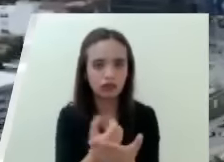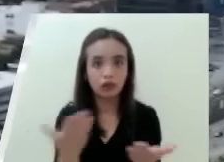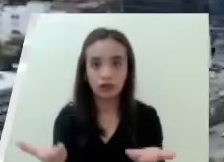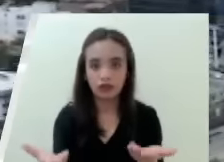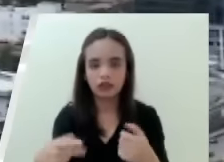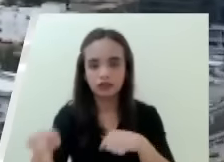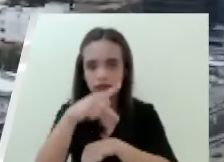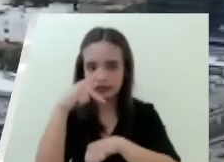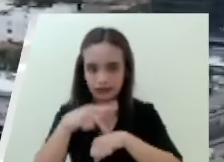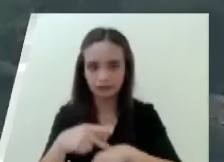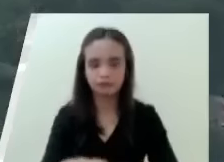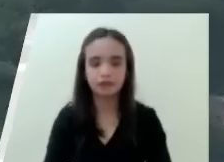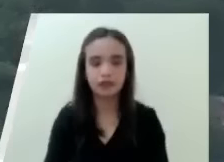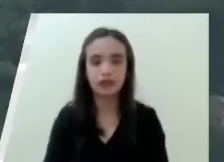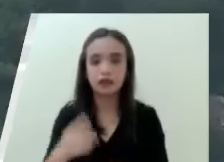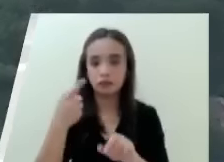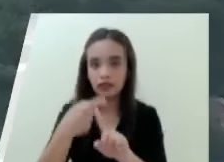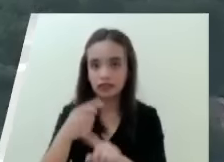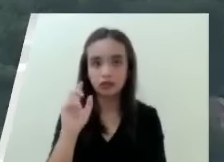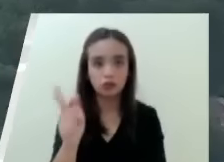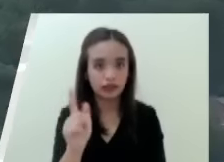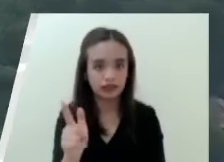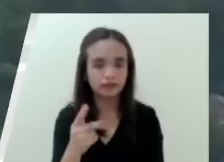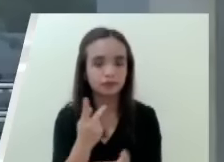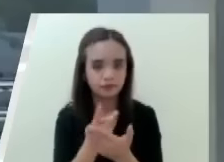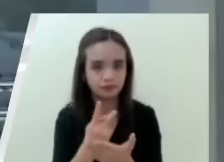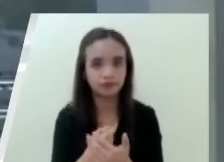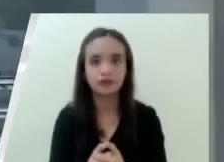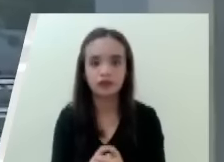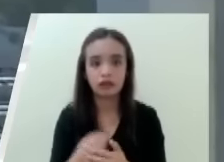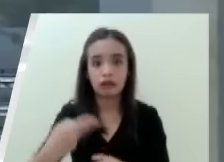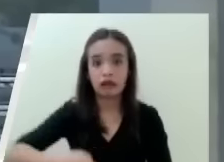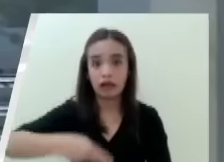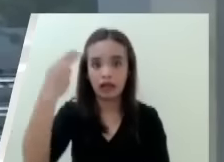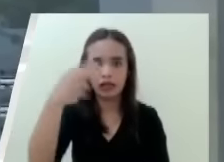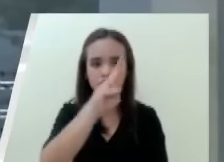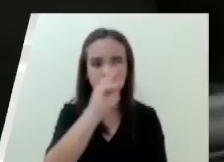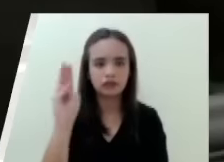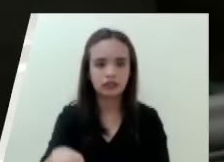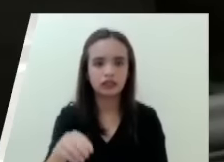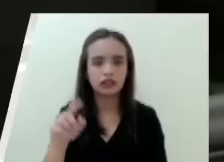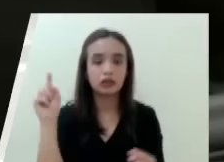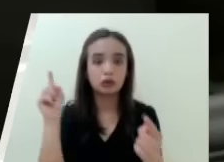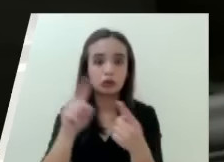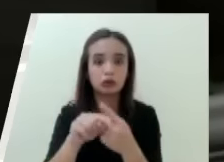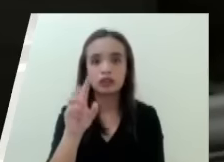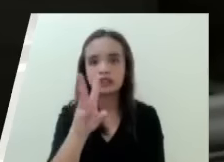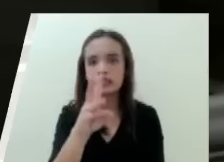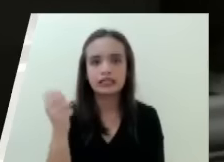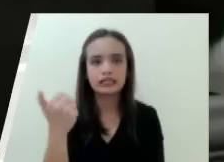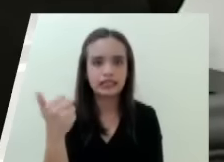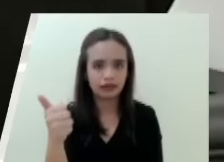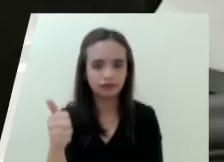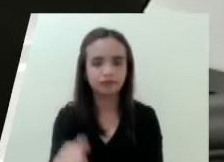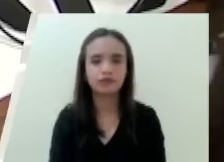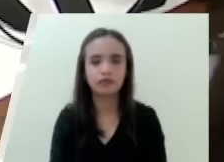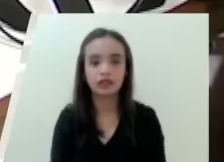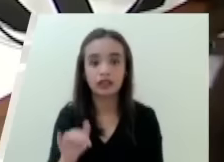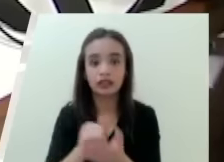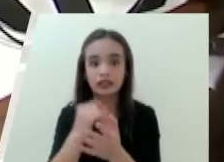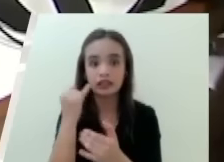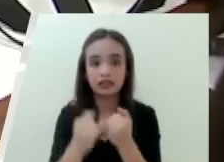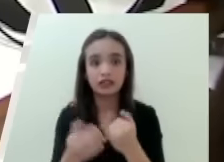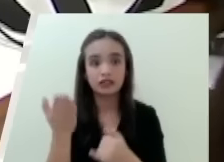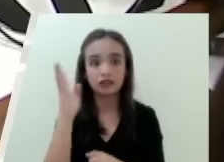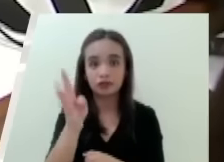20 pesos itong Pebrero. Pinakamataas naman sa Metro Manila na hanggang 610 pesos. Kasunod ng huling aumento rito na 40 pesos noong